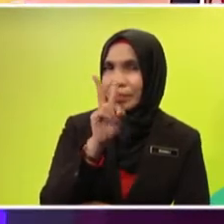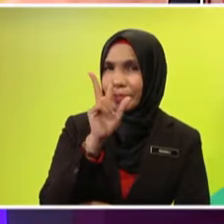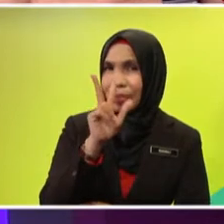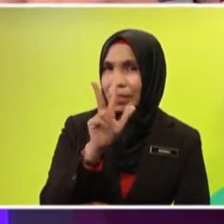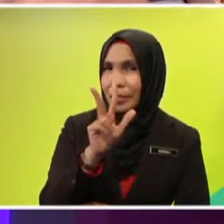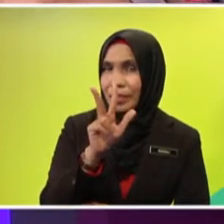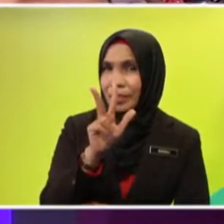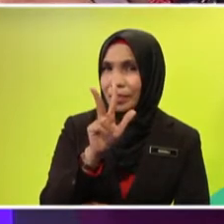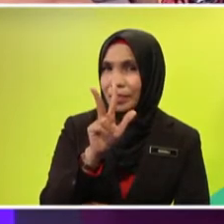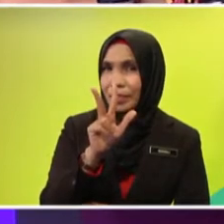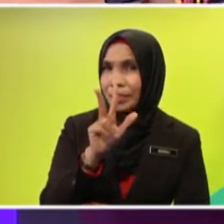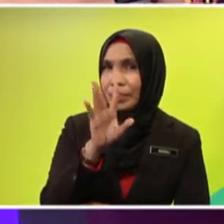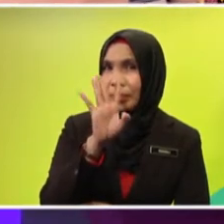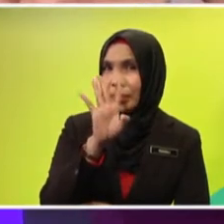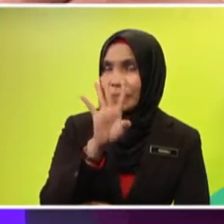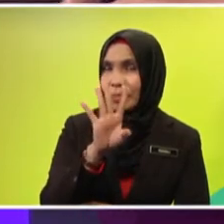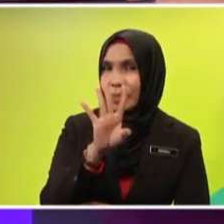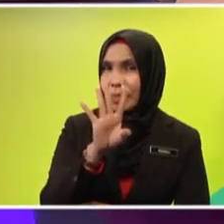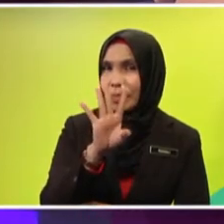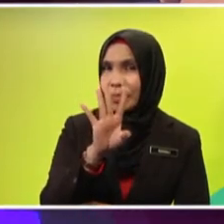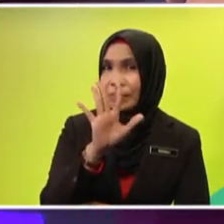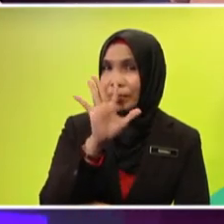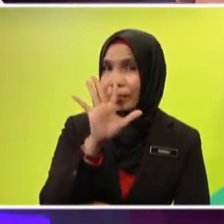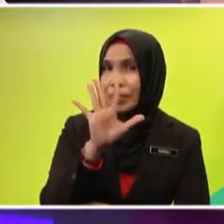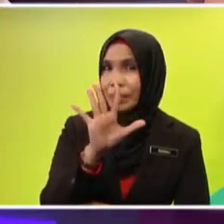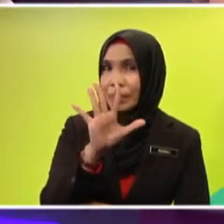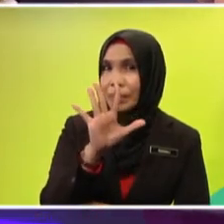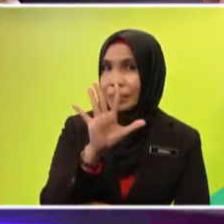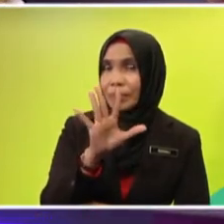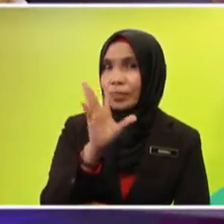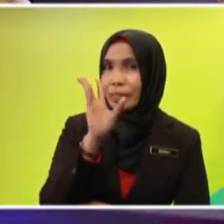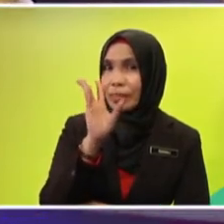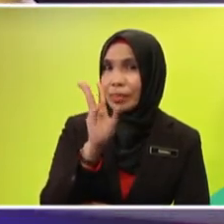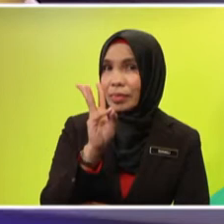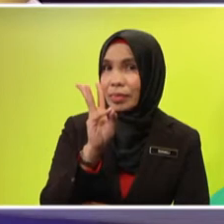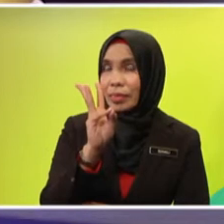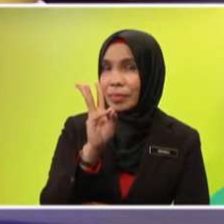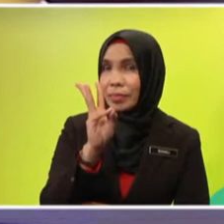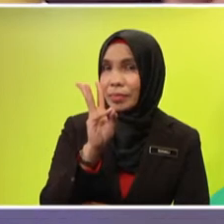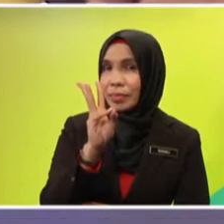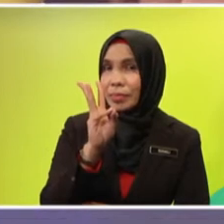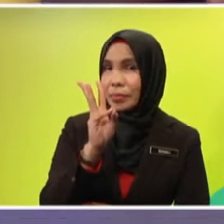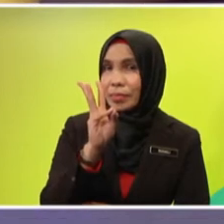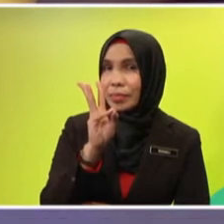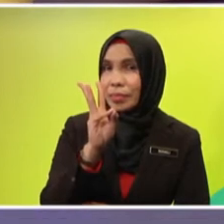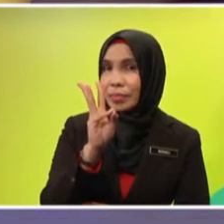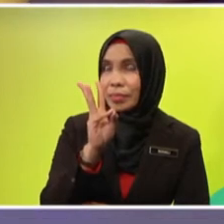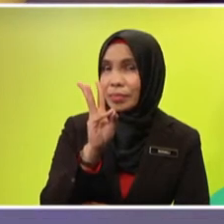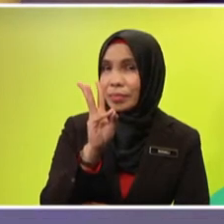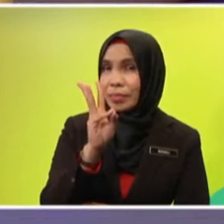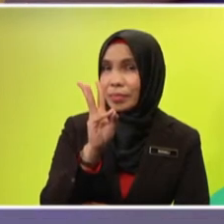c2233 44 55 66 eh